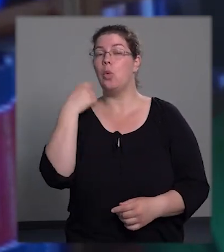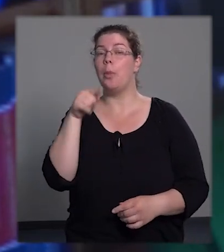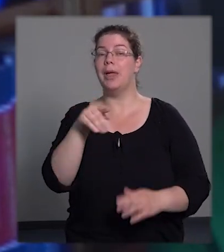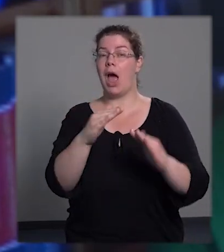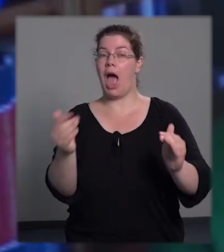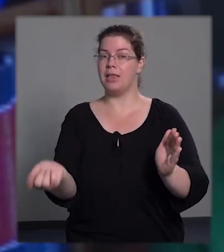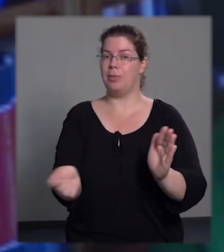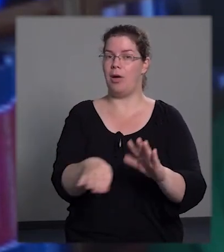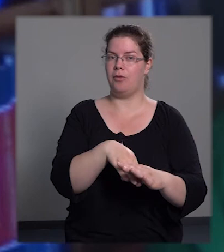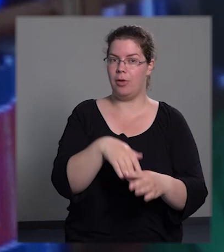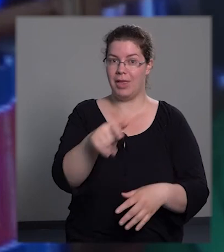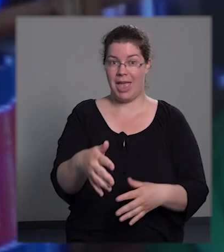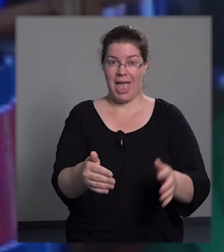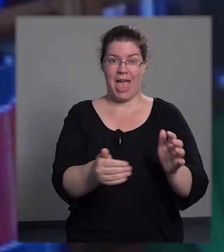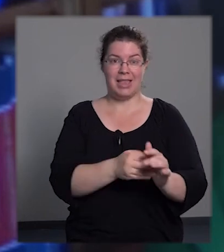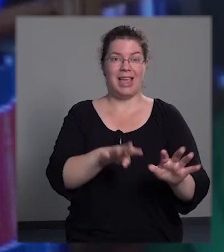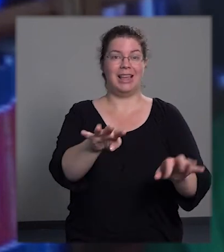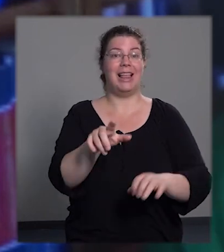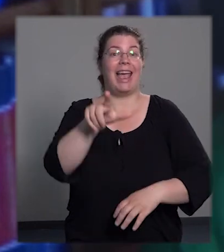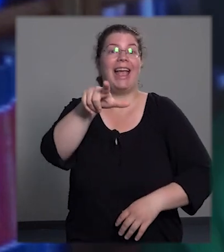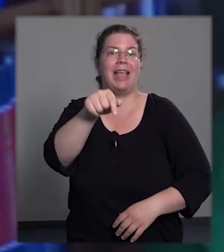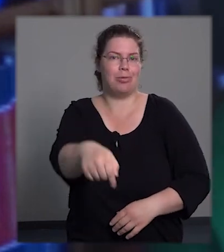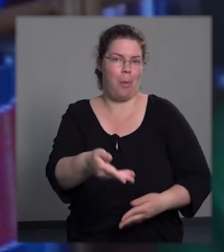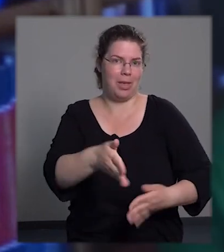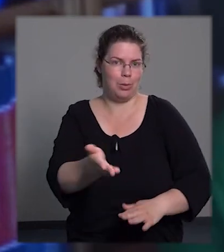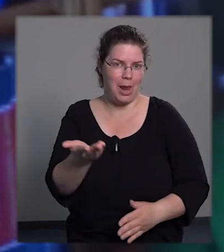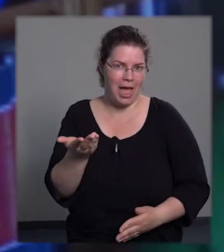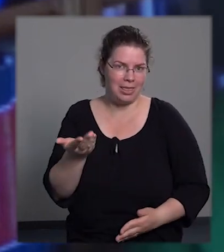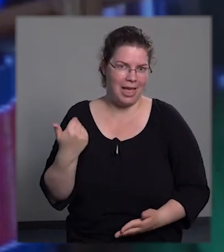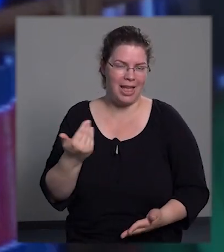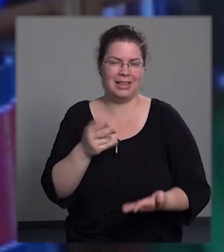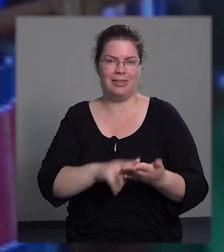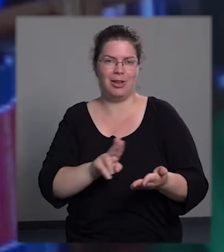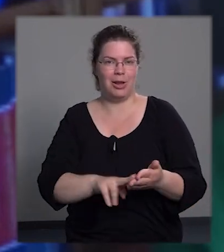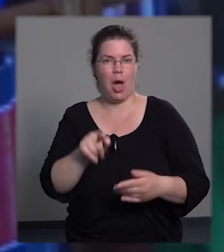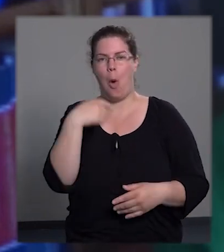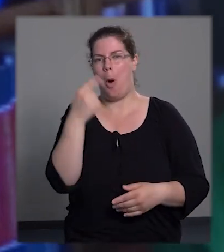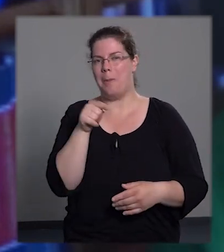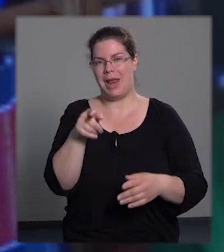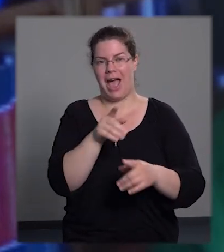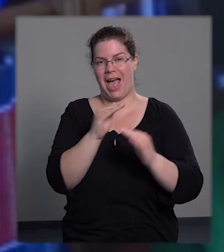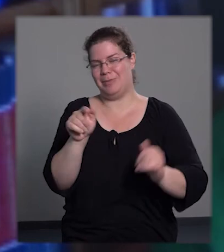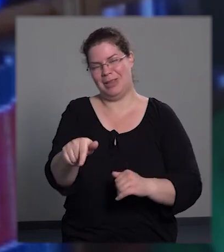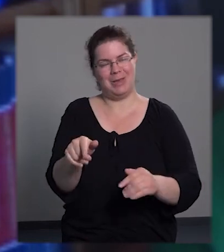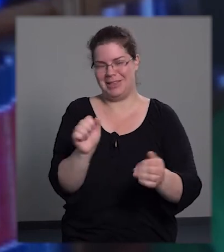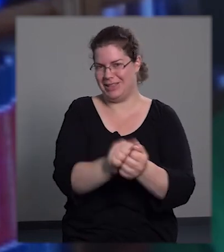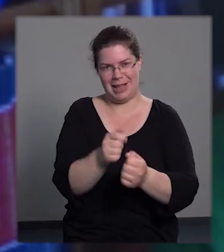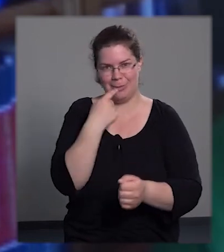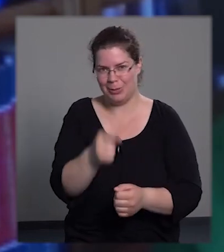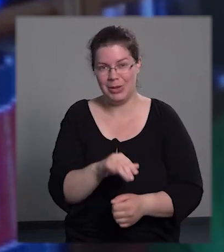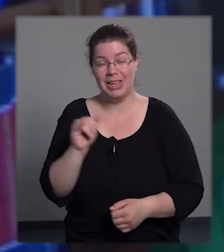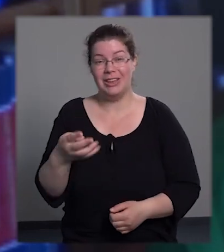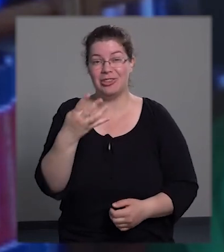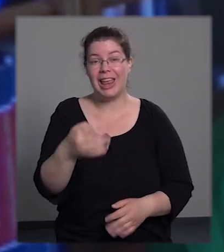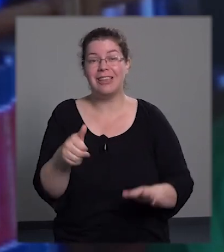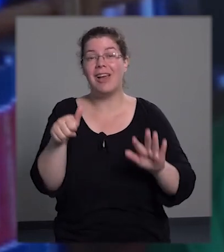Tehát 1902-ben született hivatalosan, operaházban nem ezt a dátumot mondta be, és